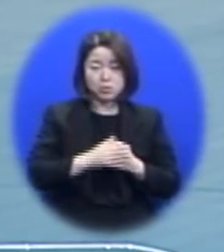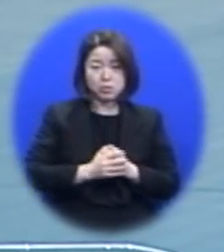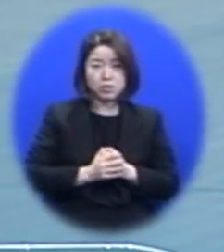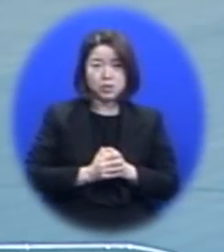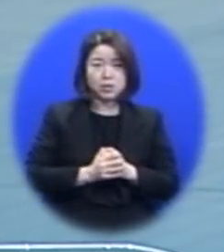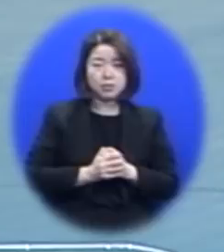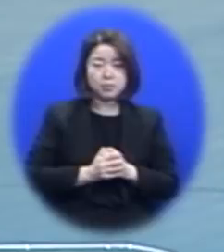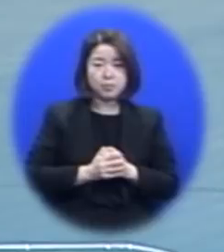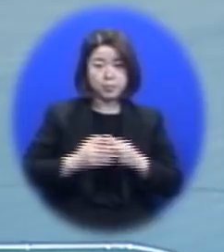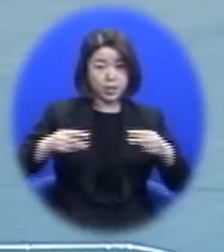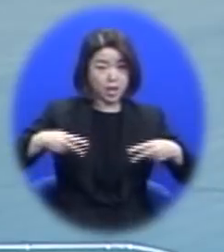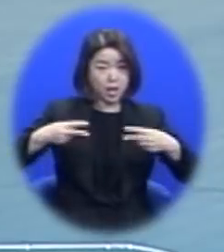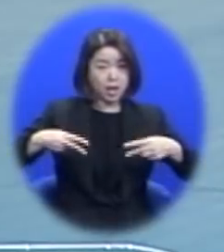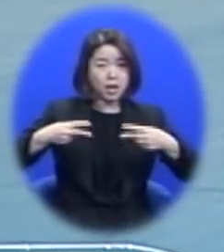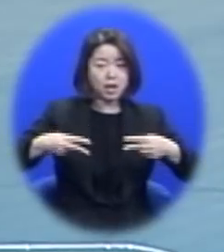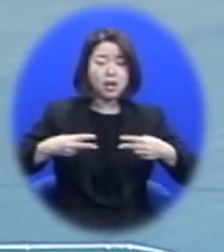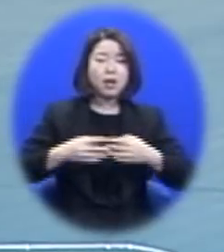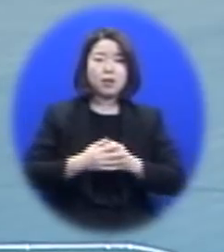엘리야가